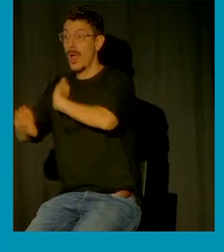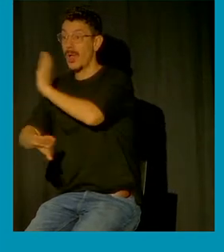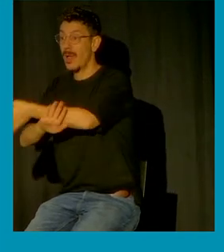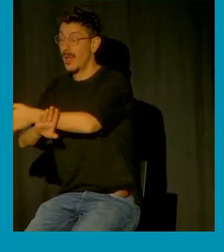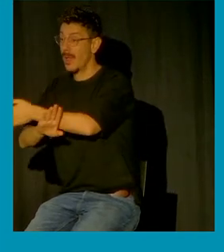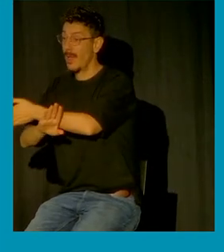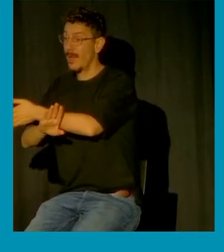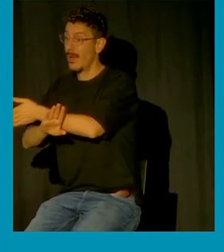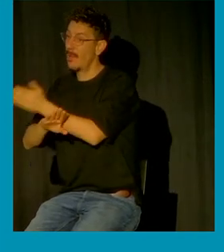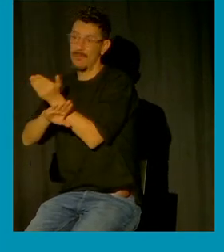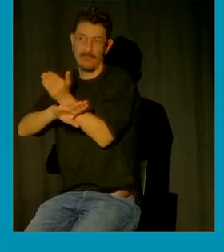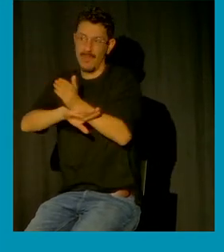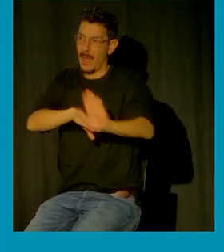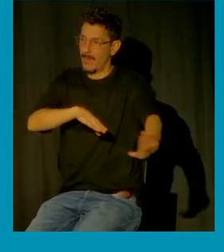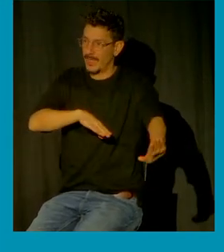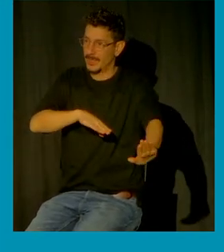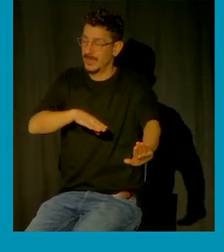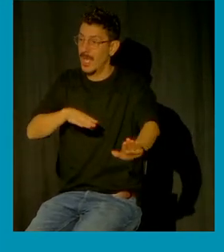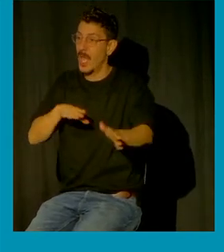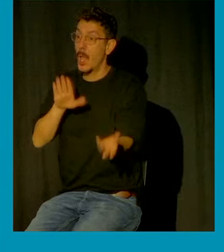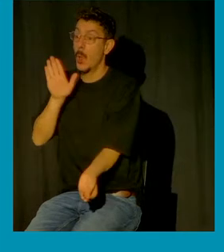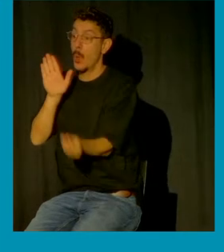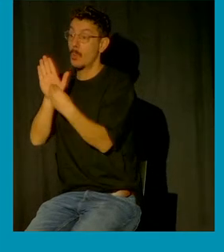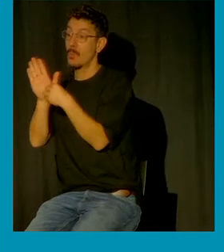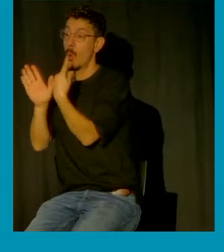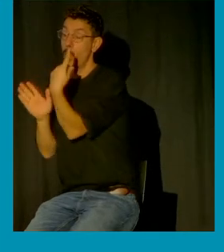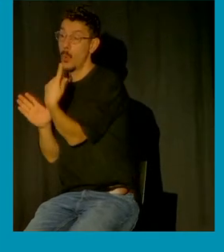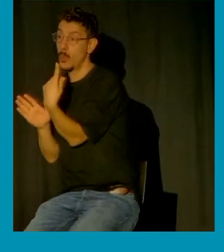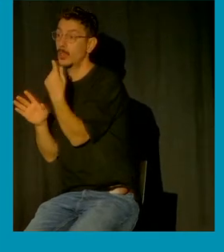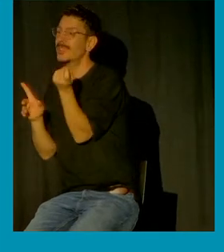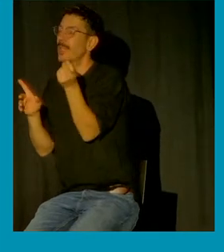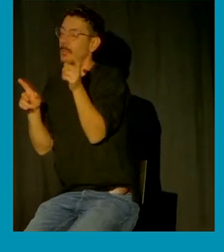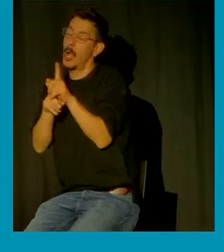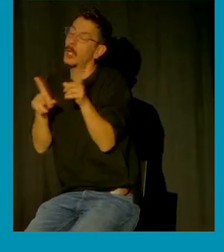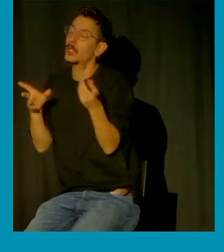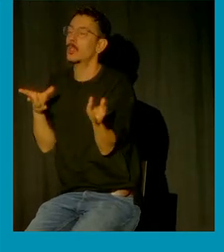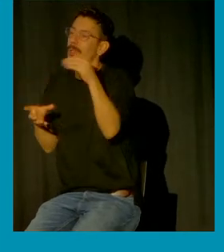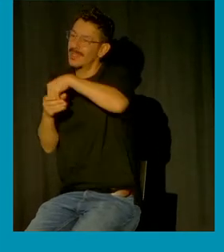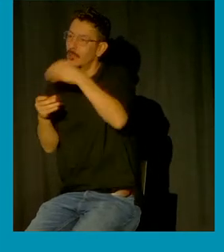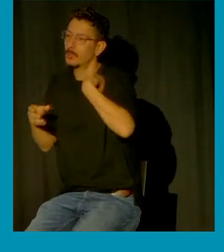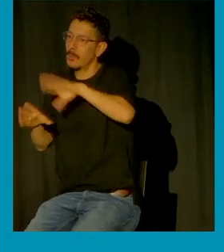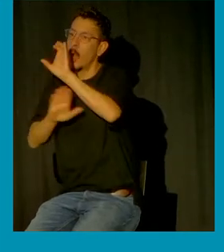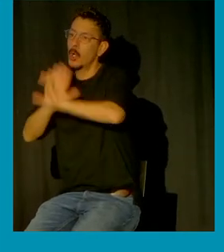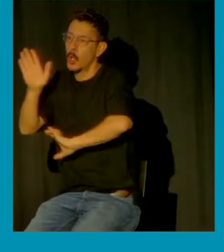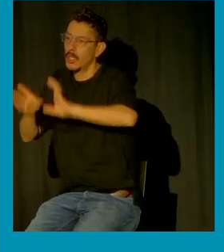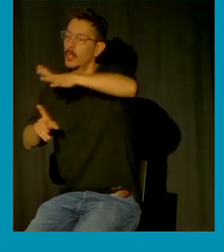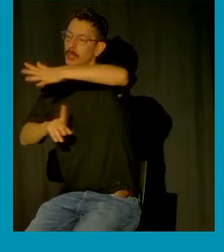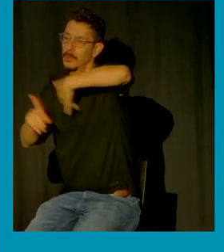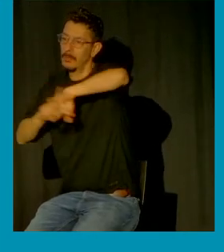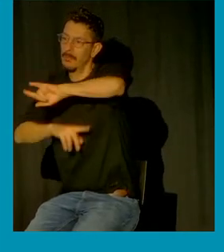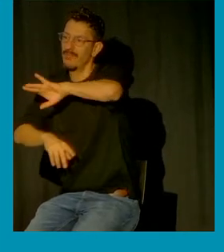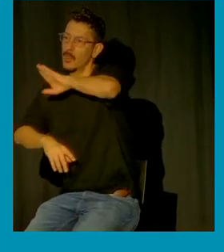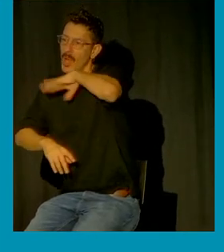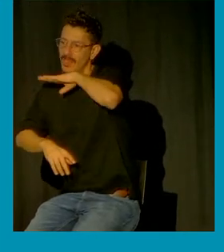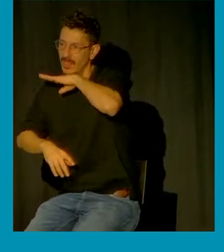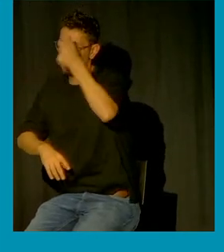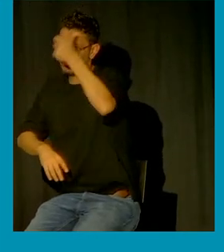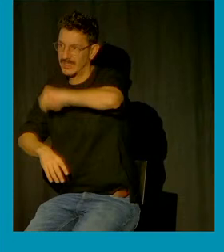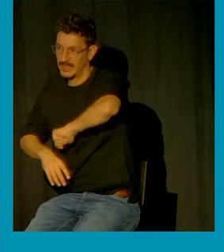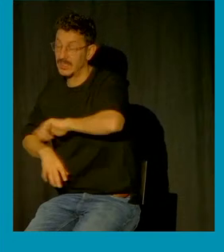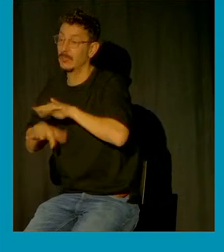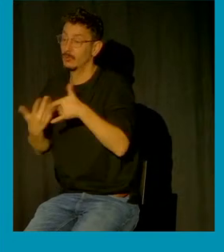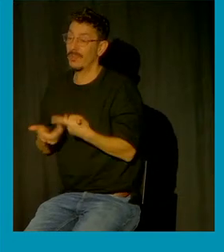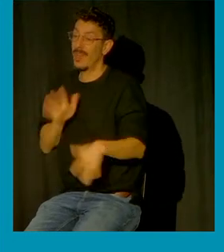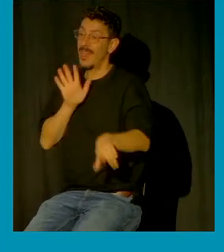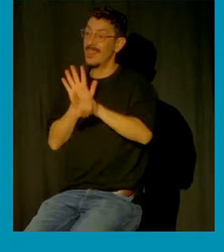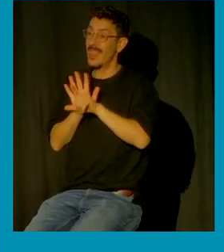només van romandre dins del codi penal en el marc de la violència masclista per tant en el marc de la parella o de l'exparella que ha fet la llei del CSI